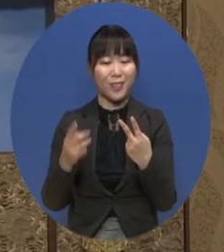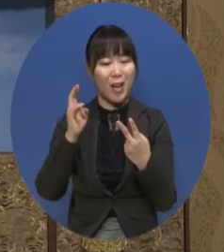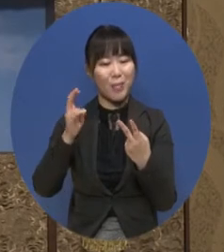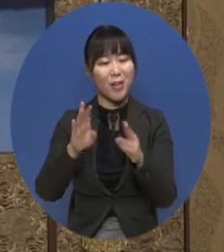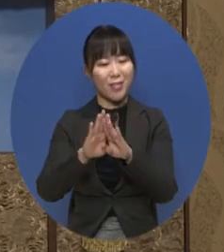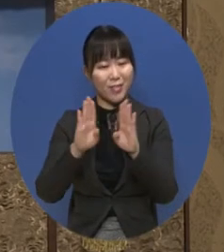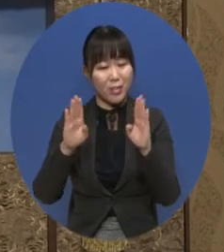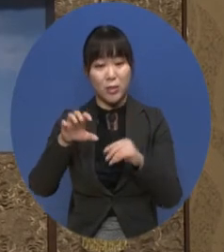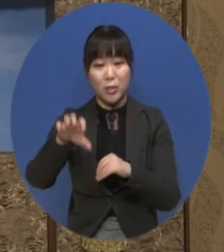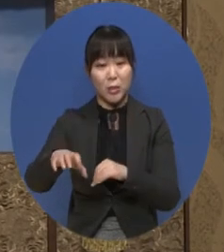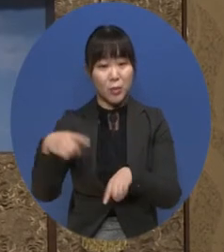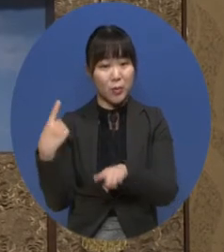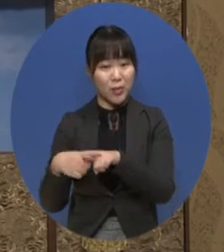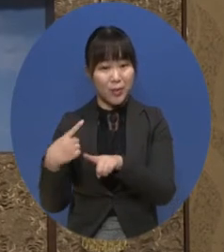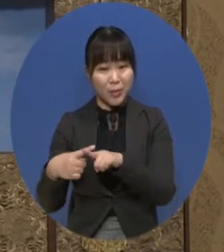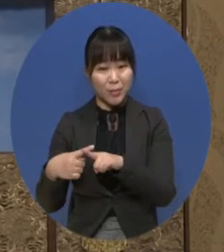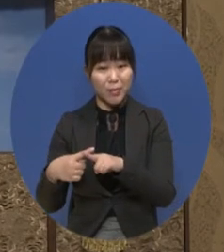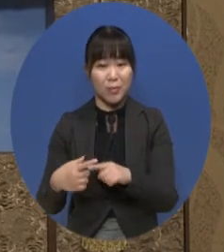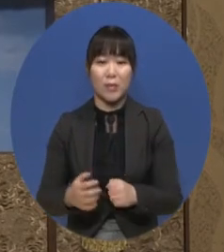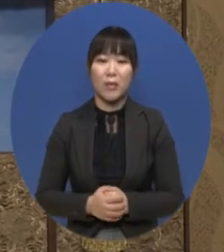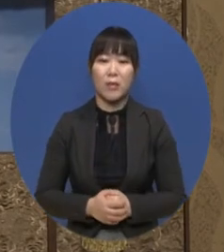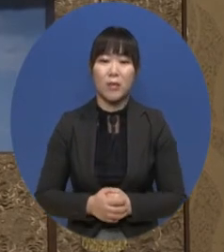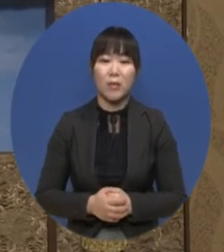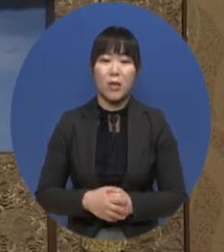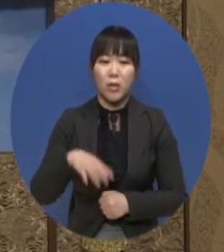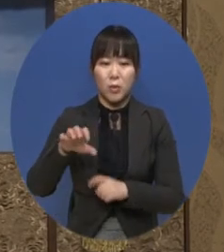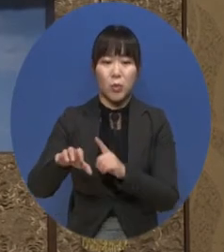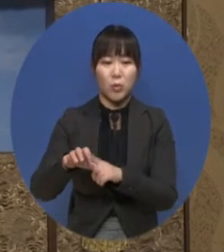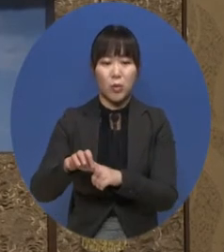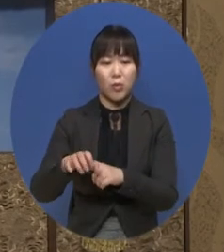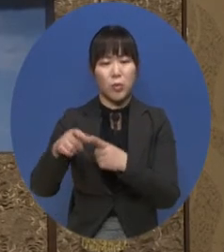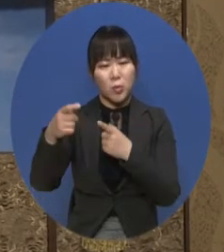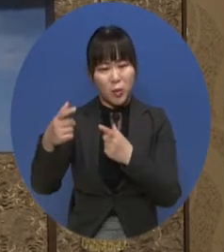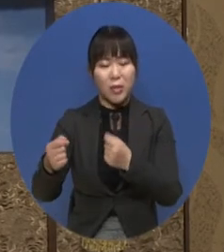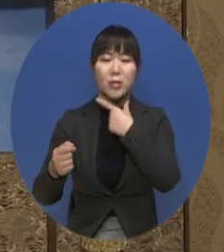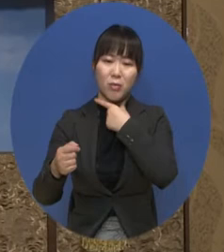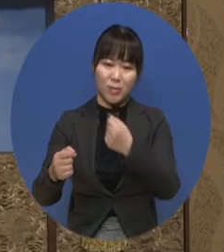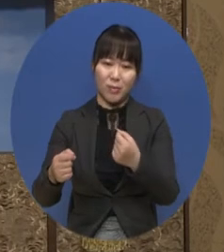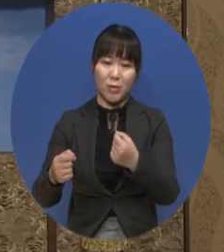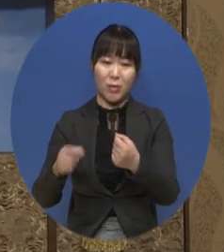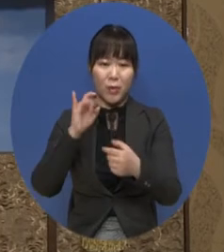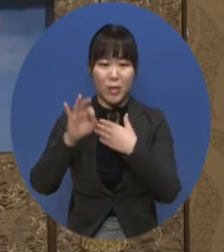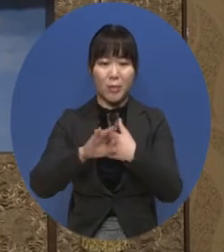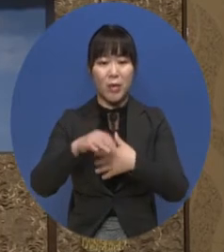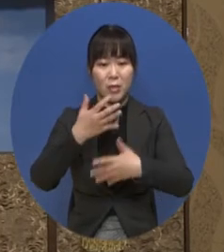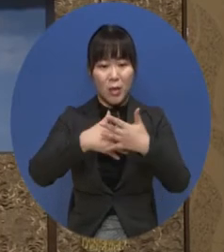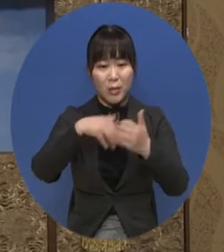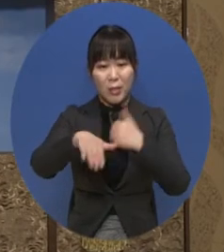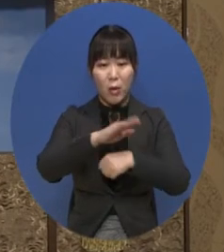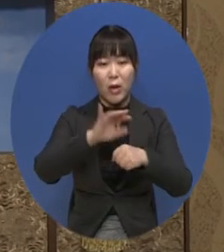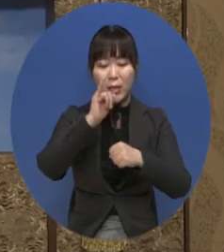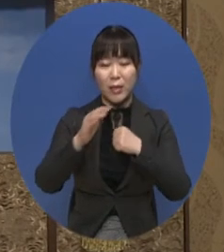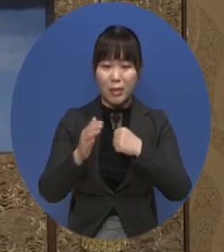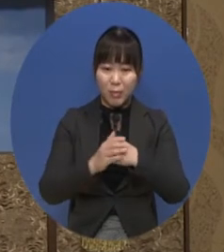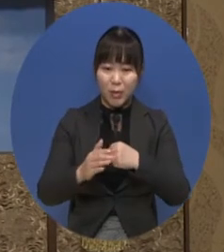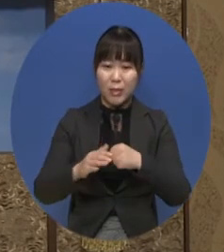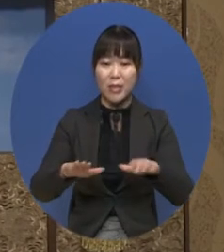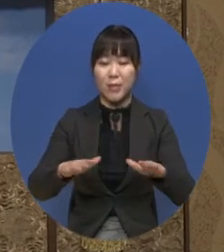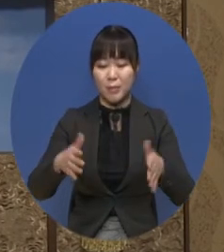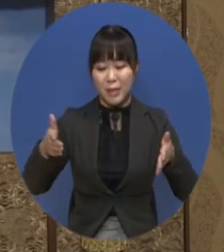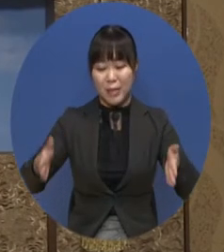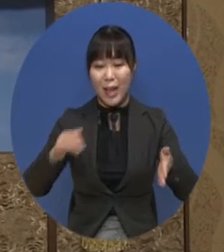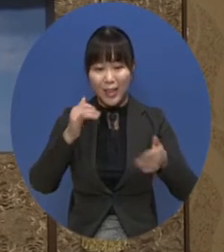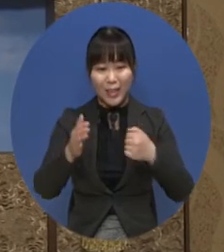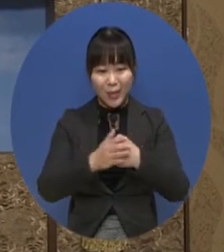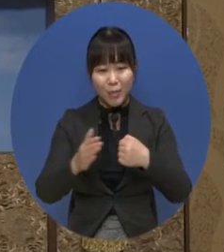되지 않을까. 장소는 또 동일할까요? 아니면 바뀔 장소는 동일하게 하고 싶어요. 근데 이제 상영관 상황이 있으니까 네. 아직 기간이 있어서